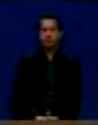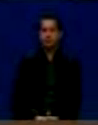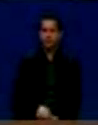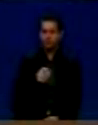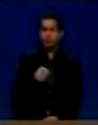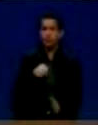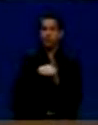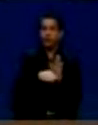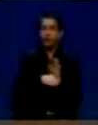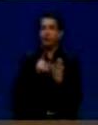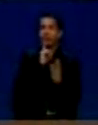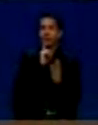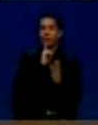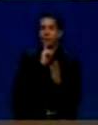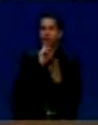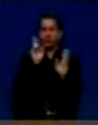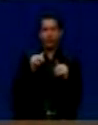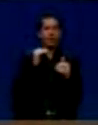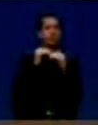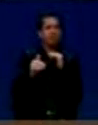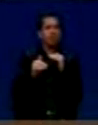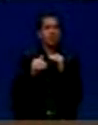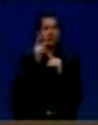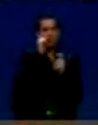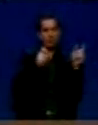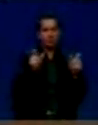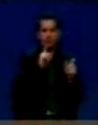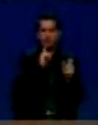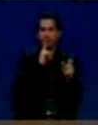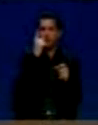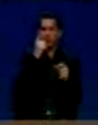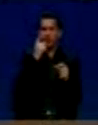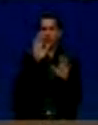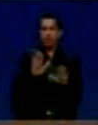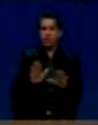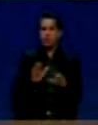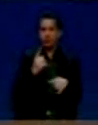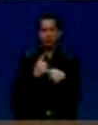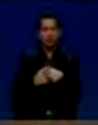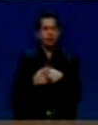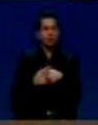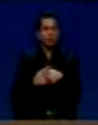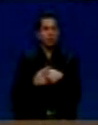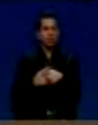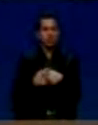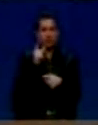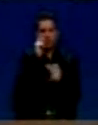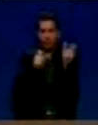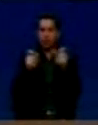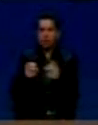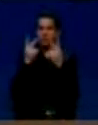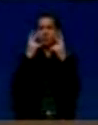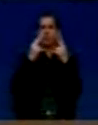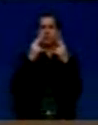ligj është dimensioni universal i njeriut. Po duhet ta dimë që përveç se pjesëtari një kombi dhe si pjesëtari një kombi, njeriu është edhe